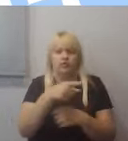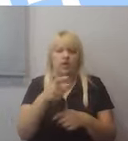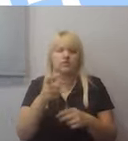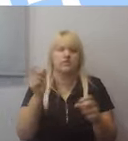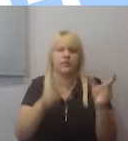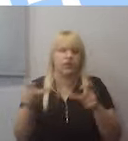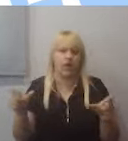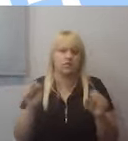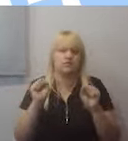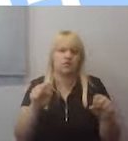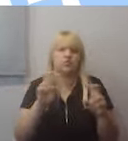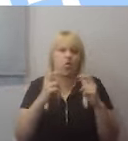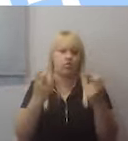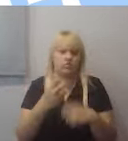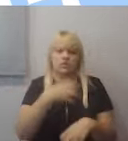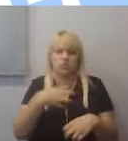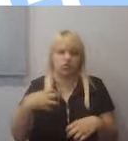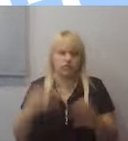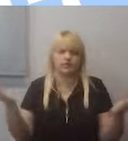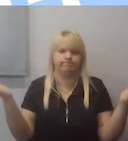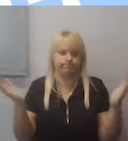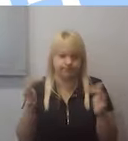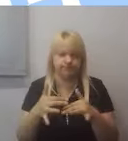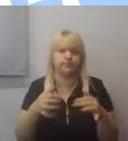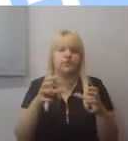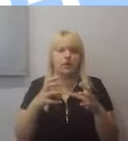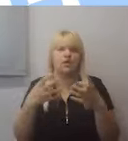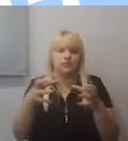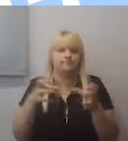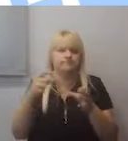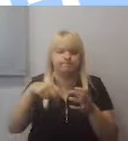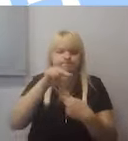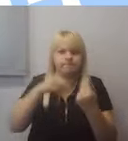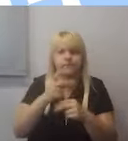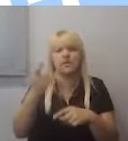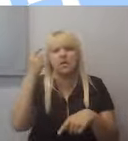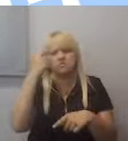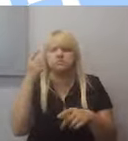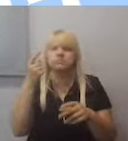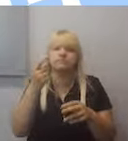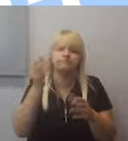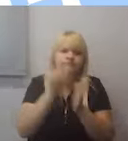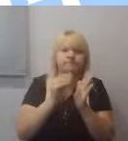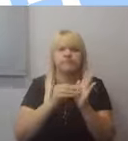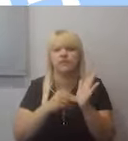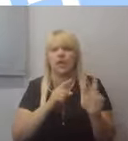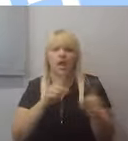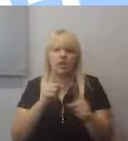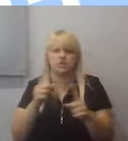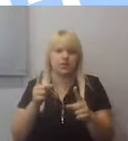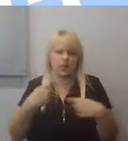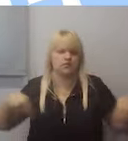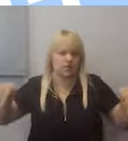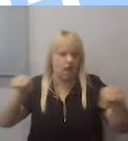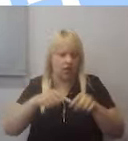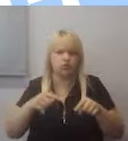pašvaldībā kas apzinot jau sava administratīvās teritorijas ietvaros nosaka šos